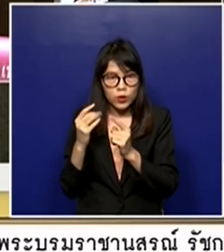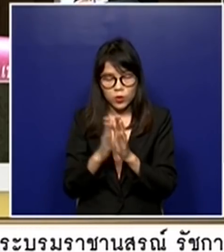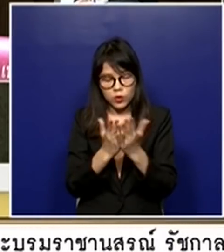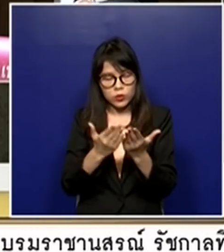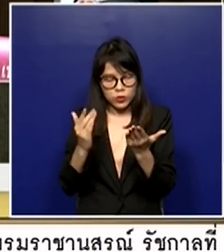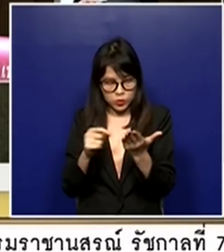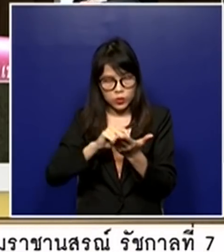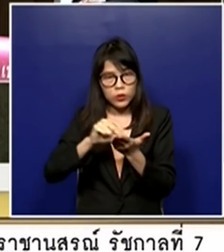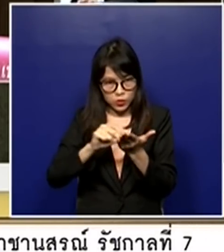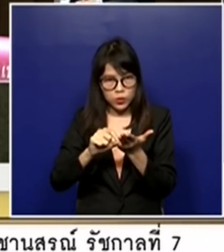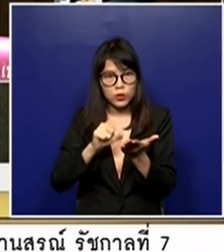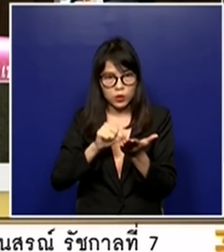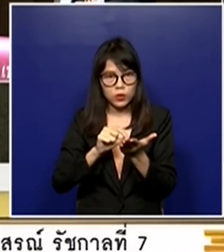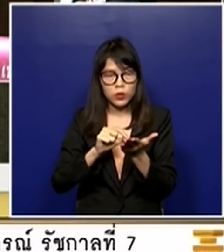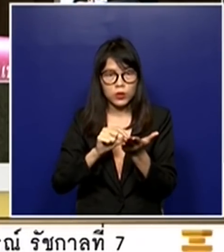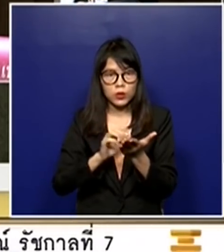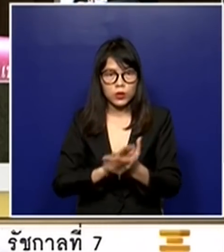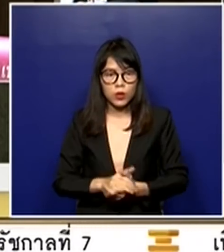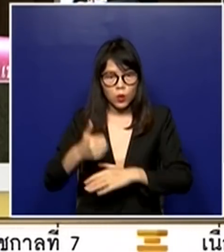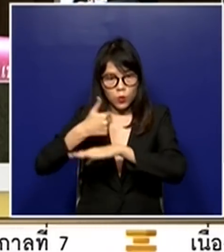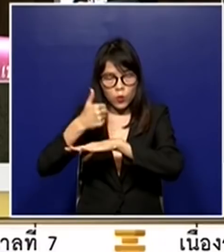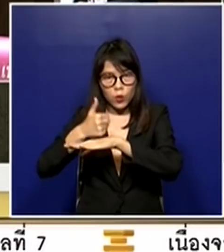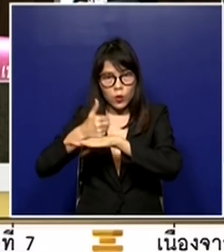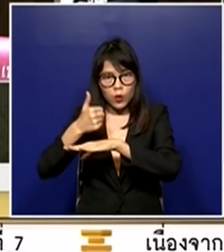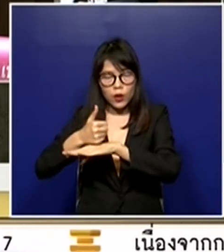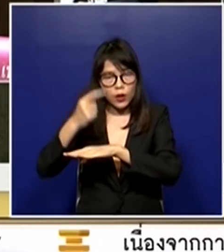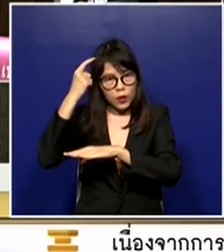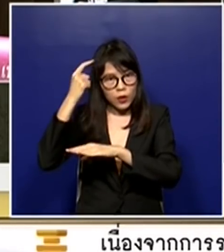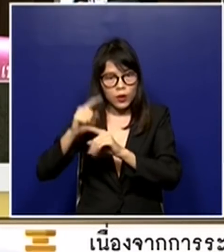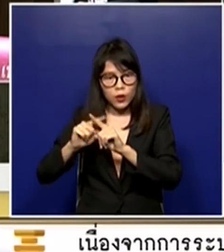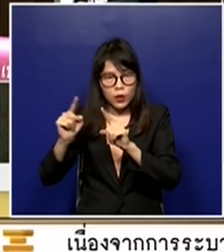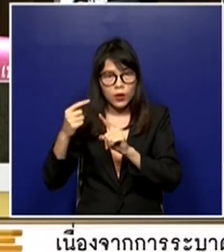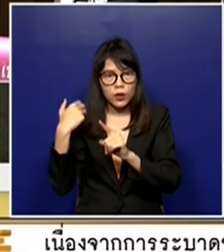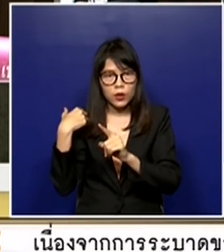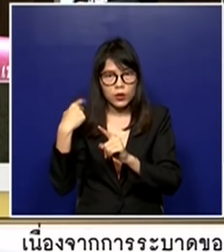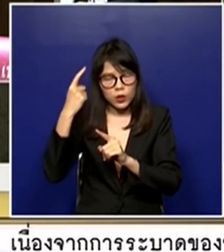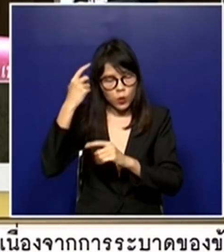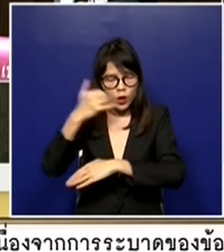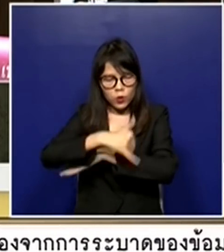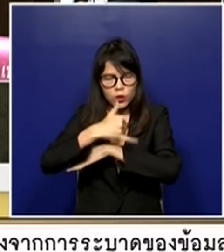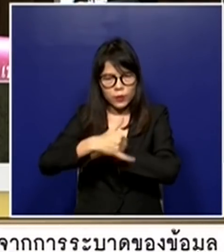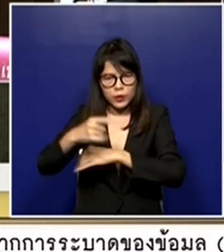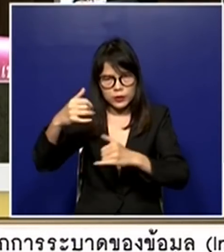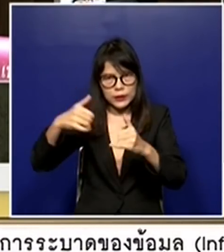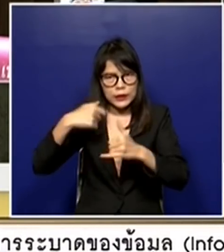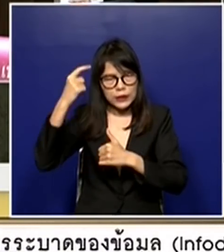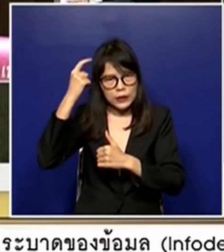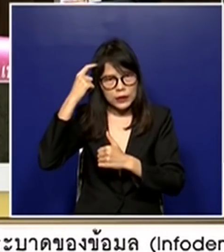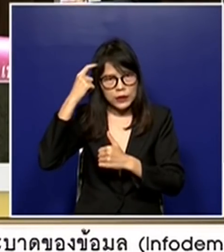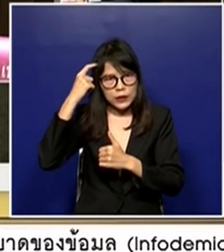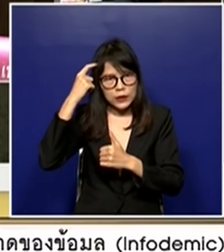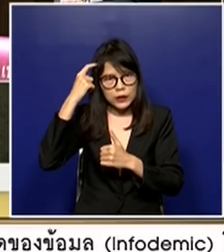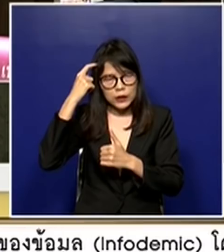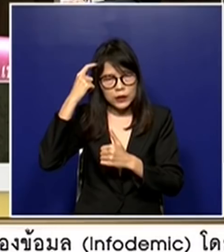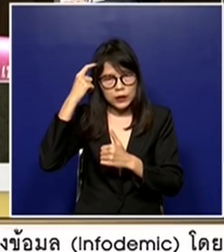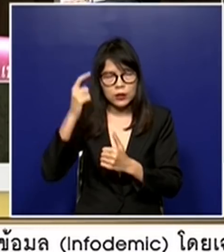ผมว่าเรื่องนี้ท่านผู้นำฝ่ายค้านท่านโดนแทรกแซงจากต่างประเทศ ต้องให้บรรจุเรื่องของสถาบัน